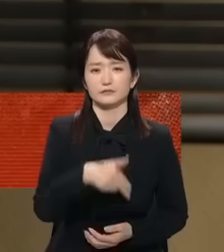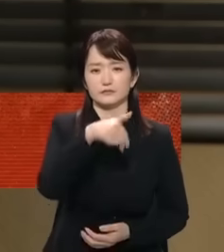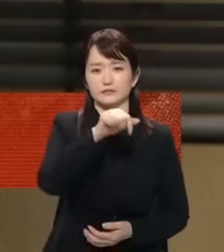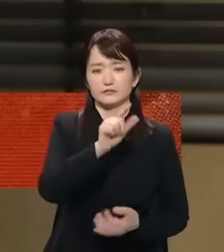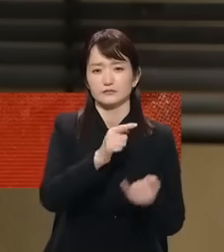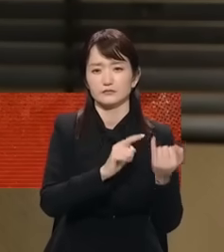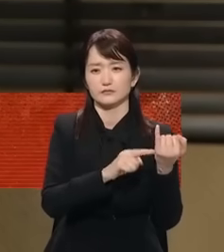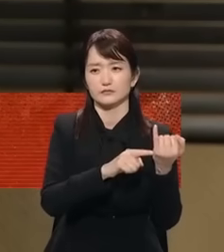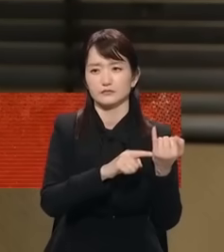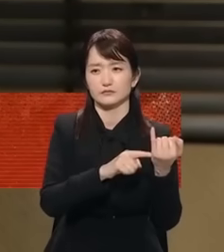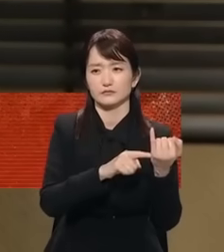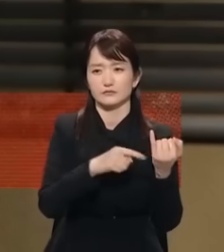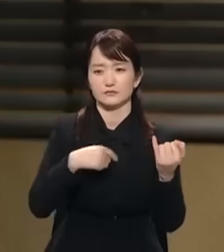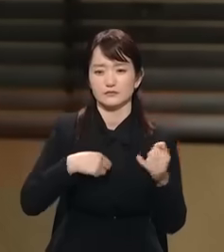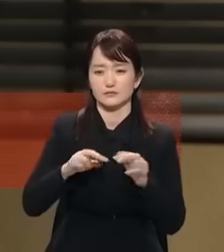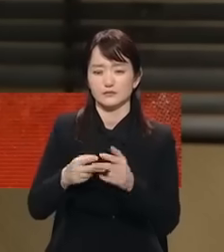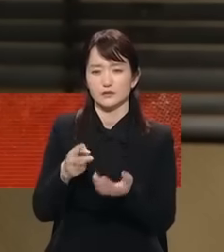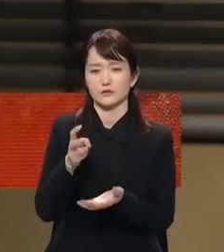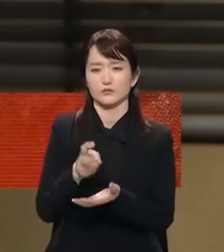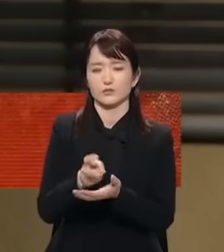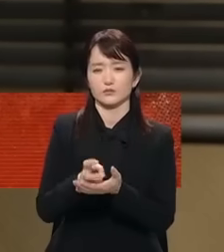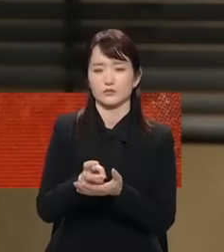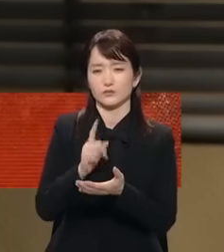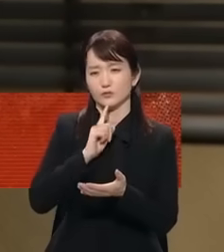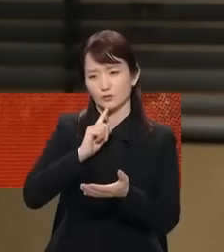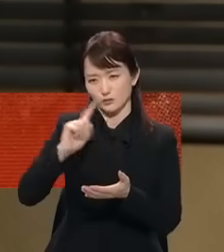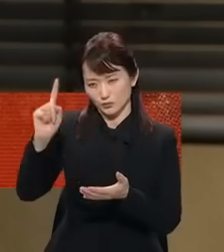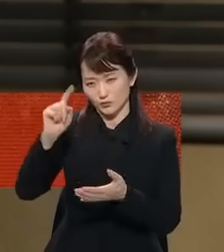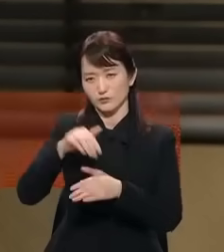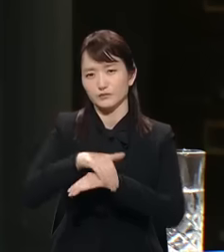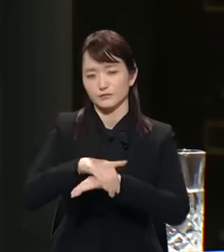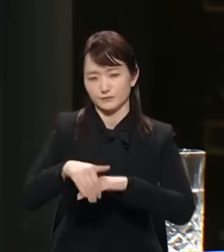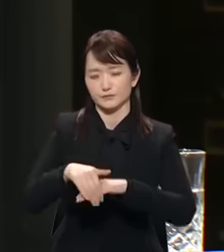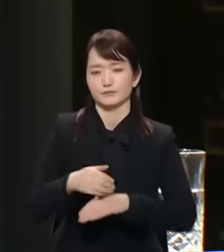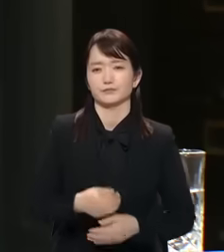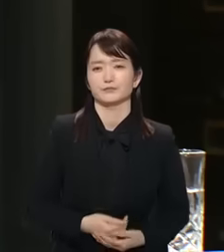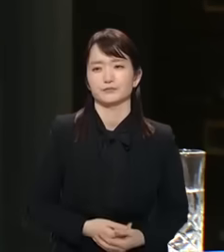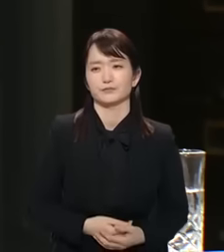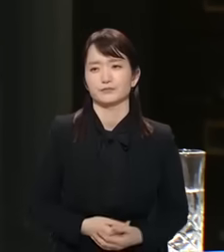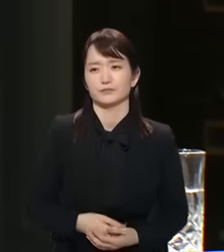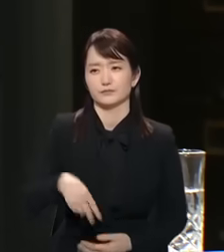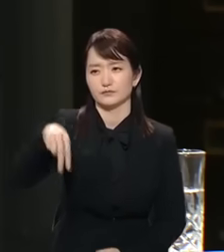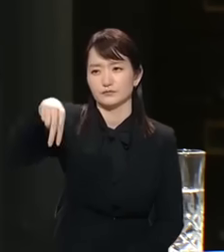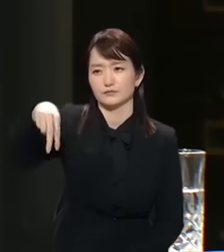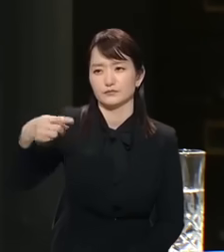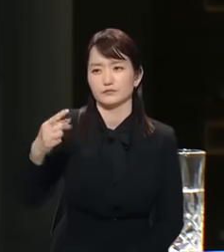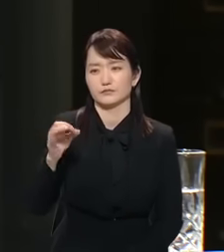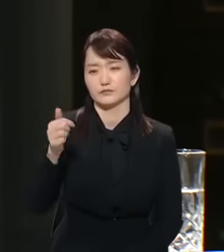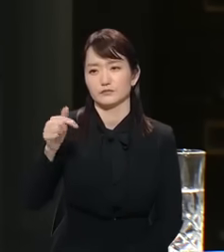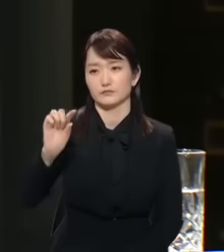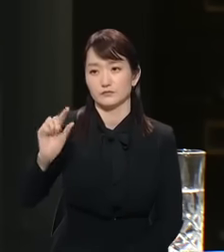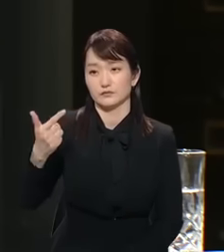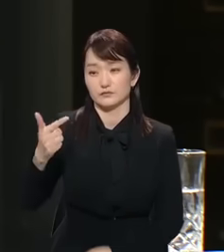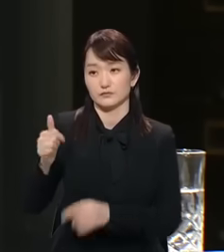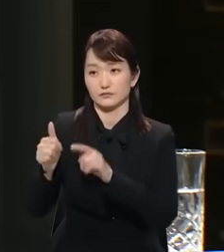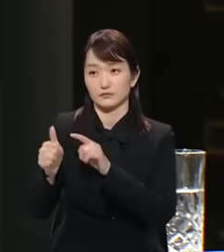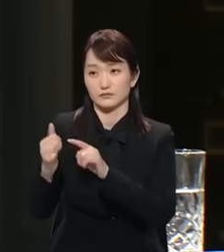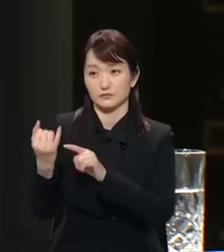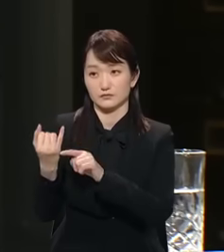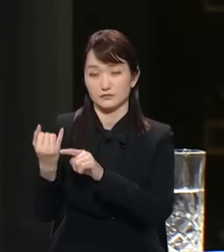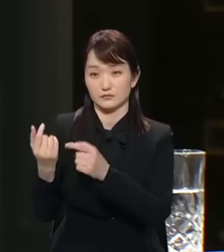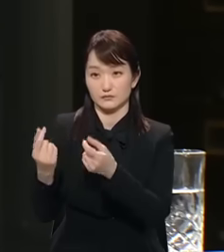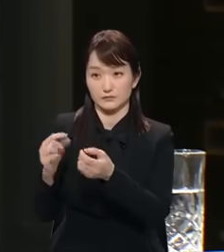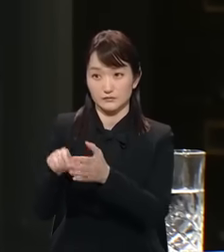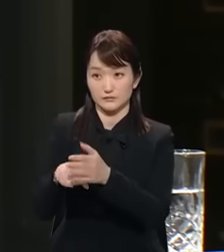본인도 법적 대응을 하는 쪽으로 나섰다고 합니다음 자 이게 뭐 송아윤 씨 경우 때처럼 저희한테 무슨 직접